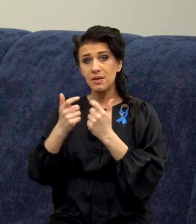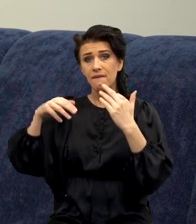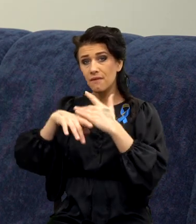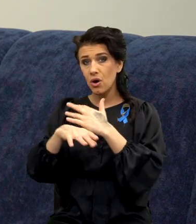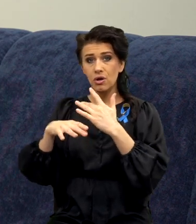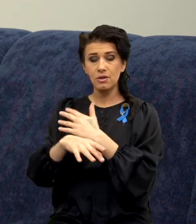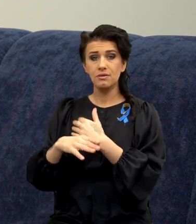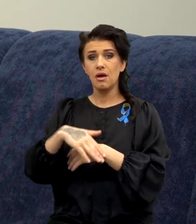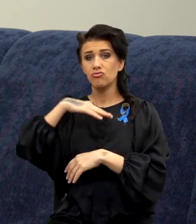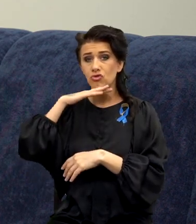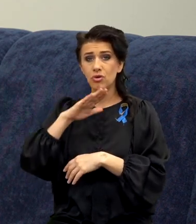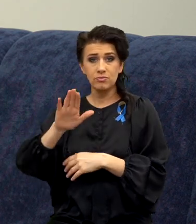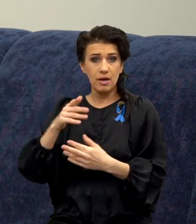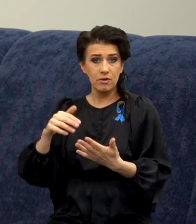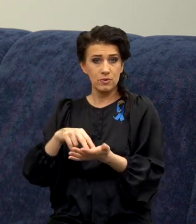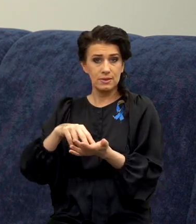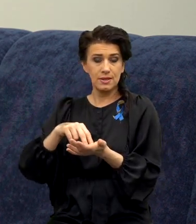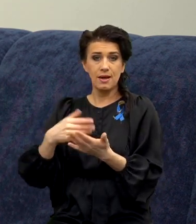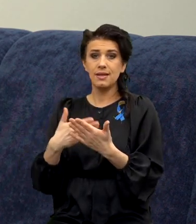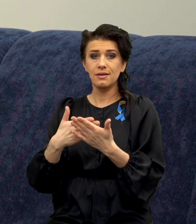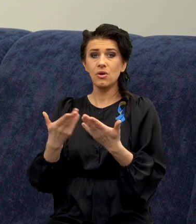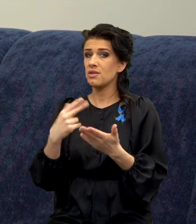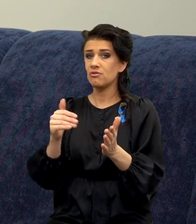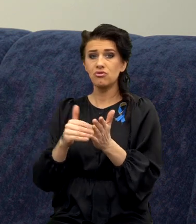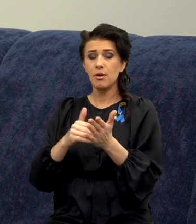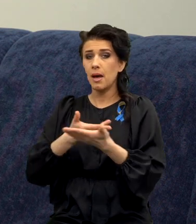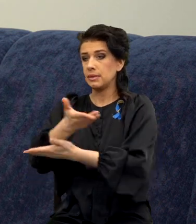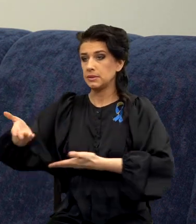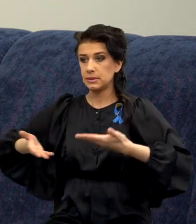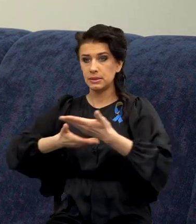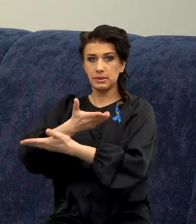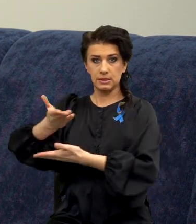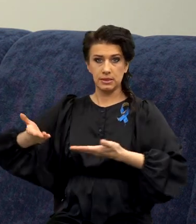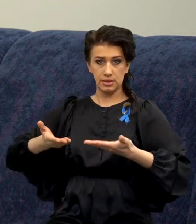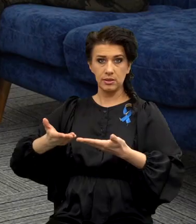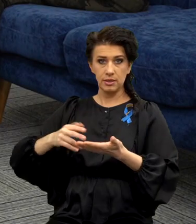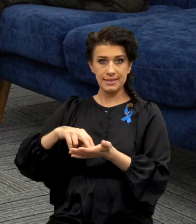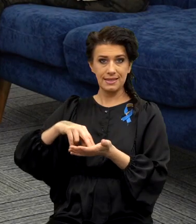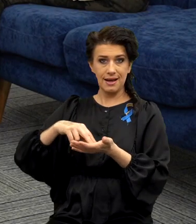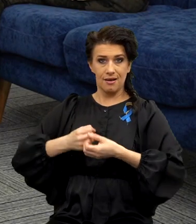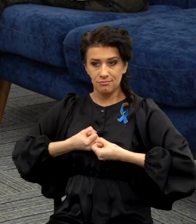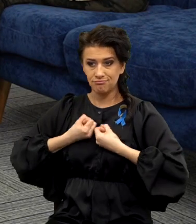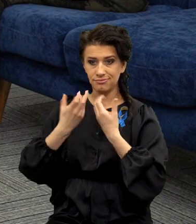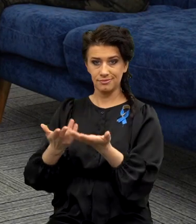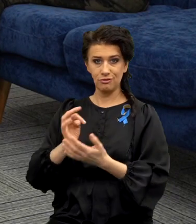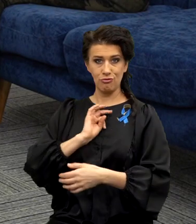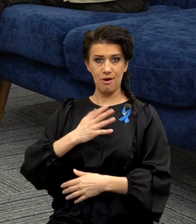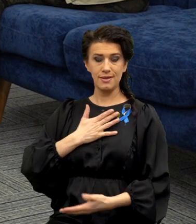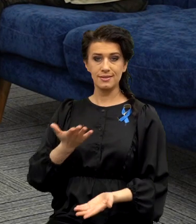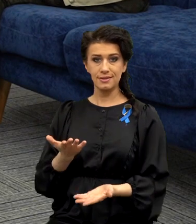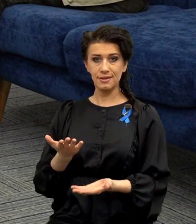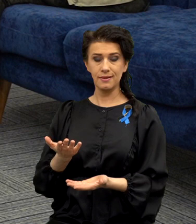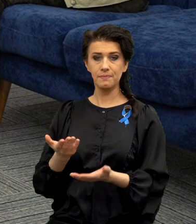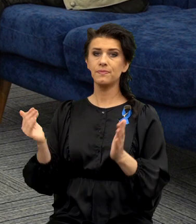jest mówić o traumie i dobrze, że tu rozmawiamy o szoku i o tym, jak z nim pracować, ale też